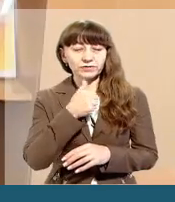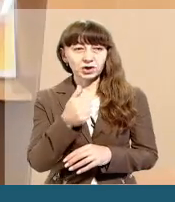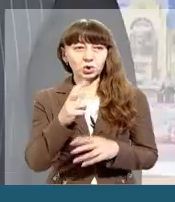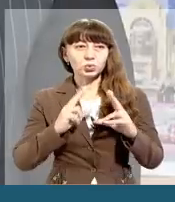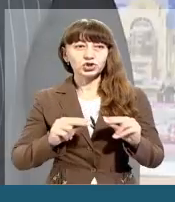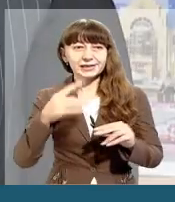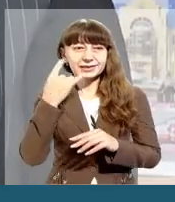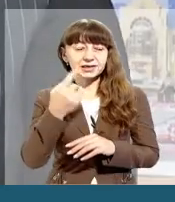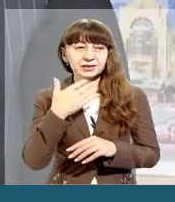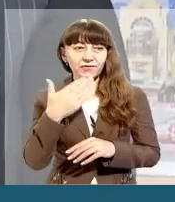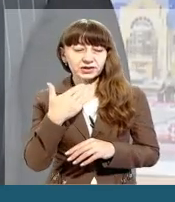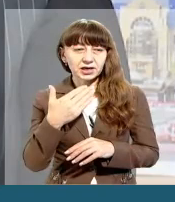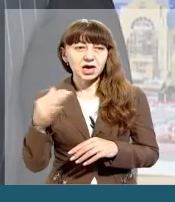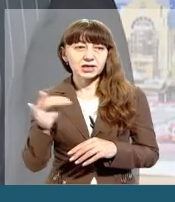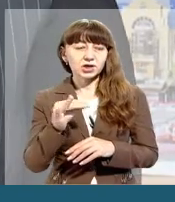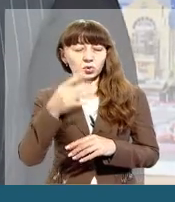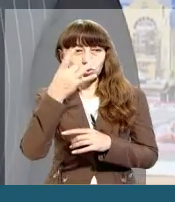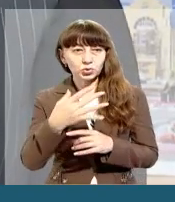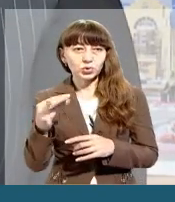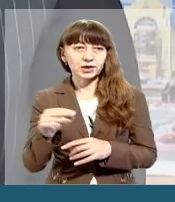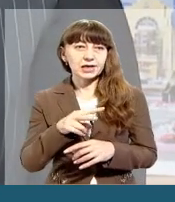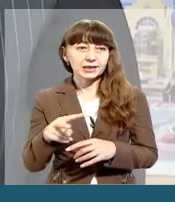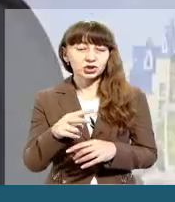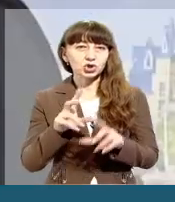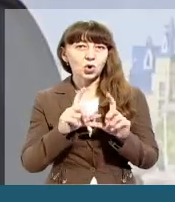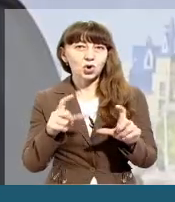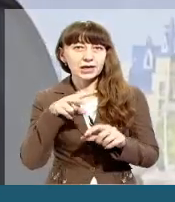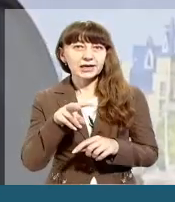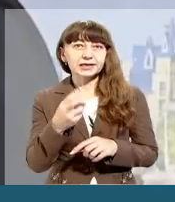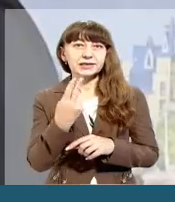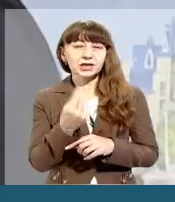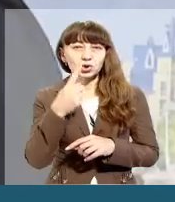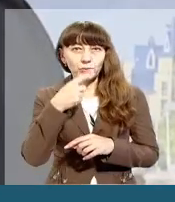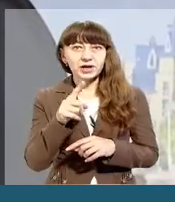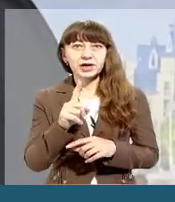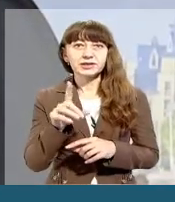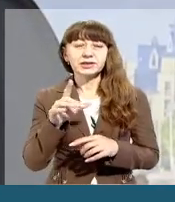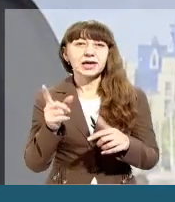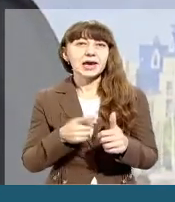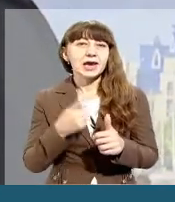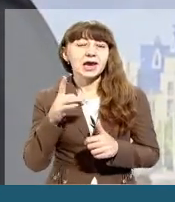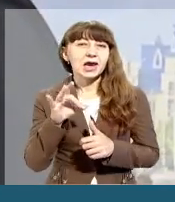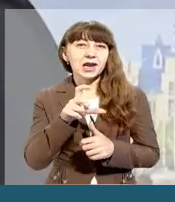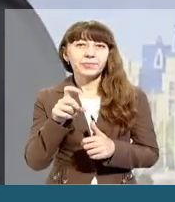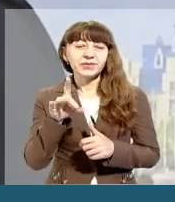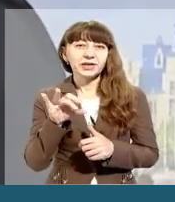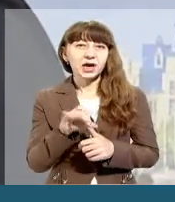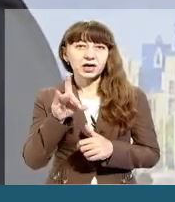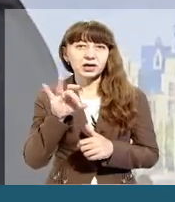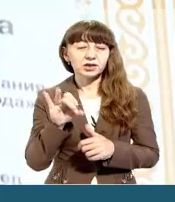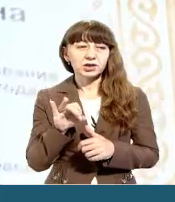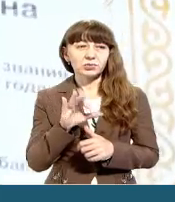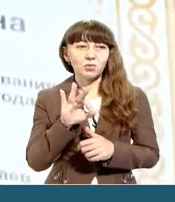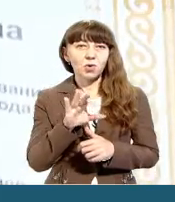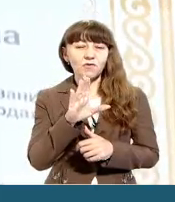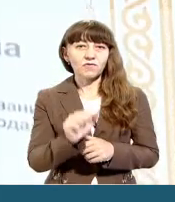1-ші мектеп-лицейдің қазақ тілі мен әдебиет пәнінің мұғалімі Елмира Рахимова да бар. Оның айтуынша байқаудағы бәсекелестік жоғары деңгейде болған.